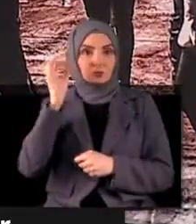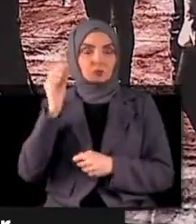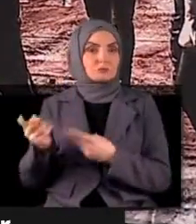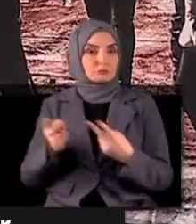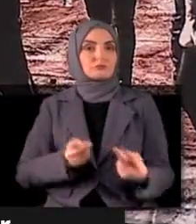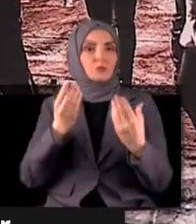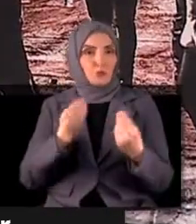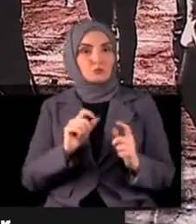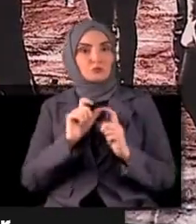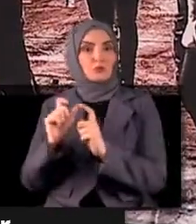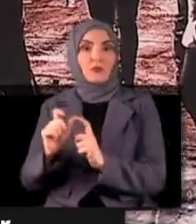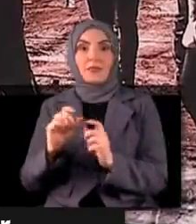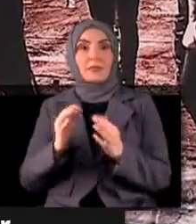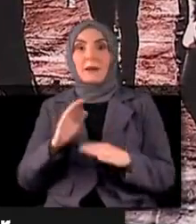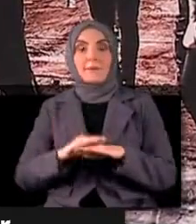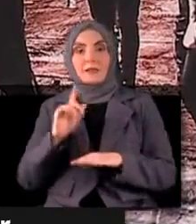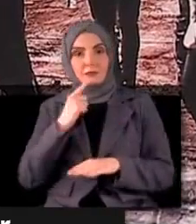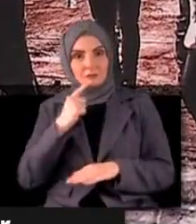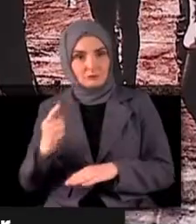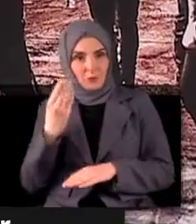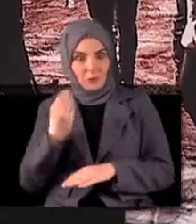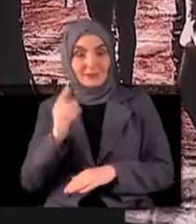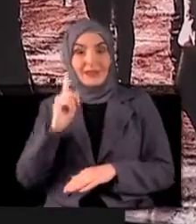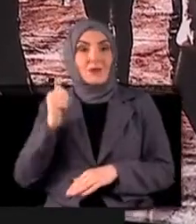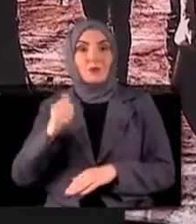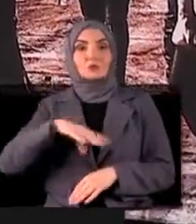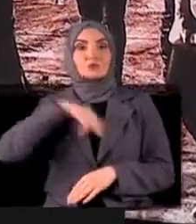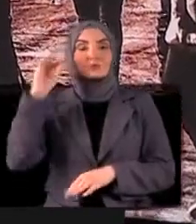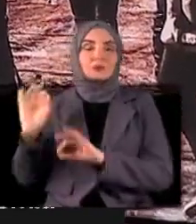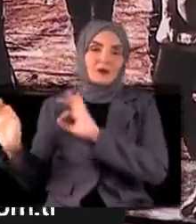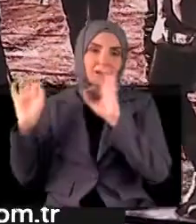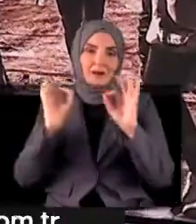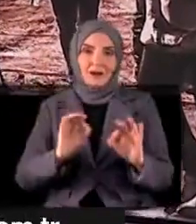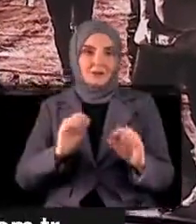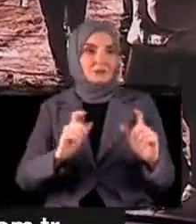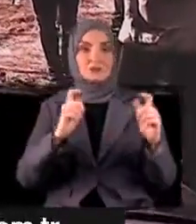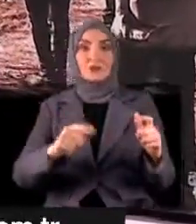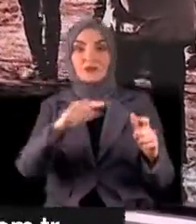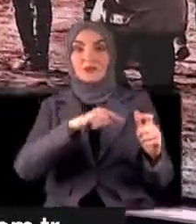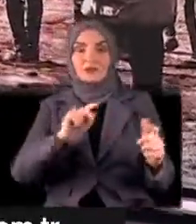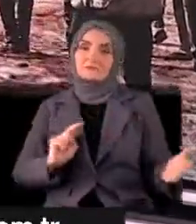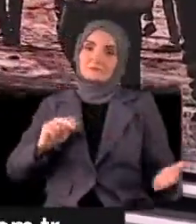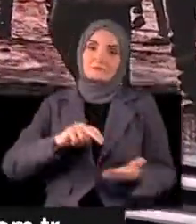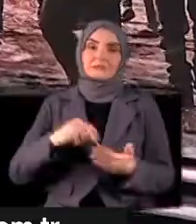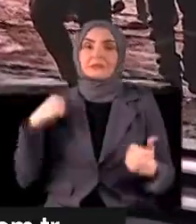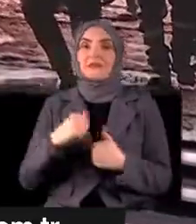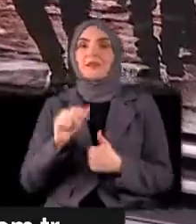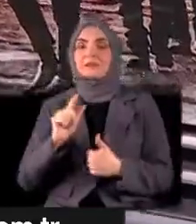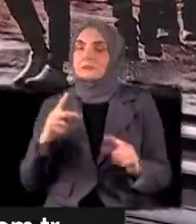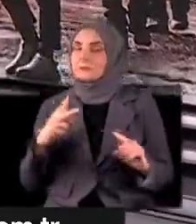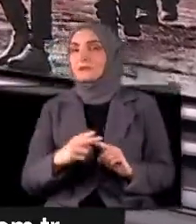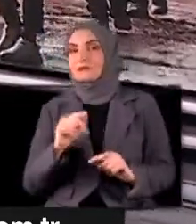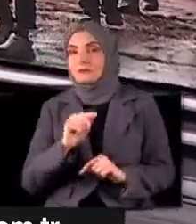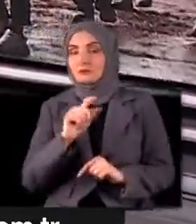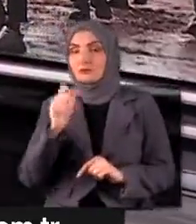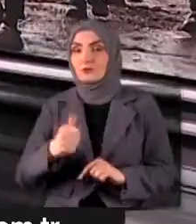gerekiyorsa ilk günkü ruhla şehirlerimizi yeniden ayağa kaldırmalıyız. Bu kesin. Cumhurbaşkanı Erdoğan da günlerdir